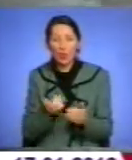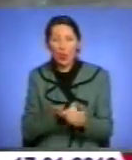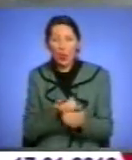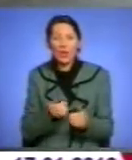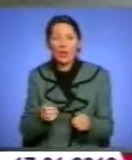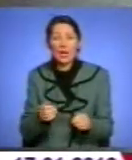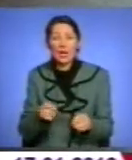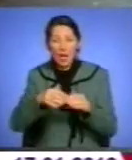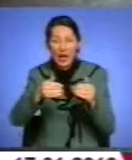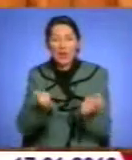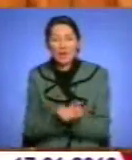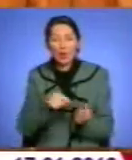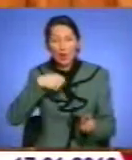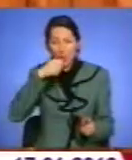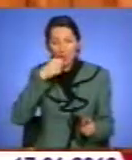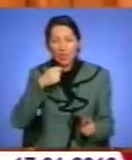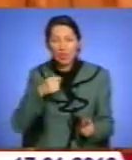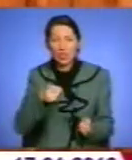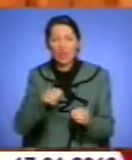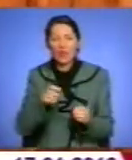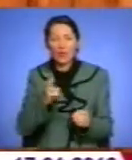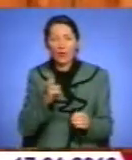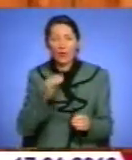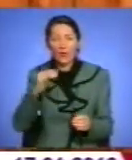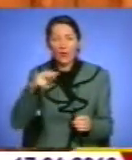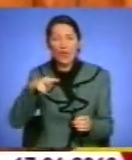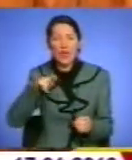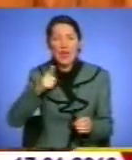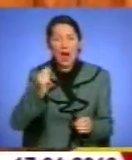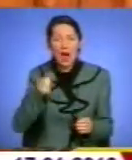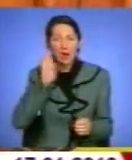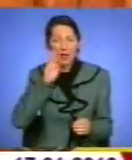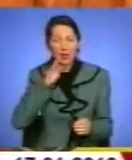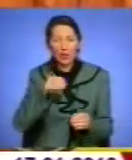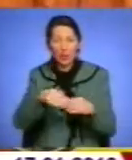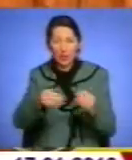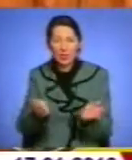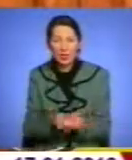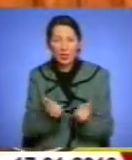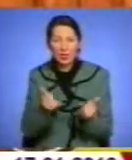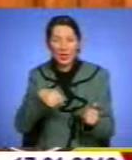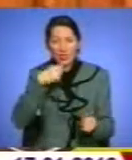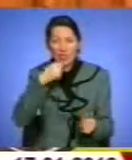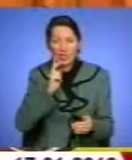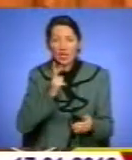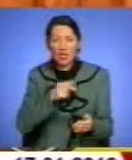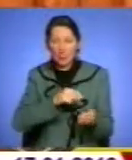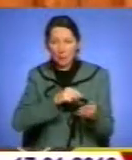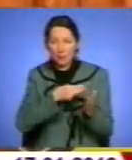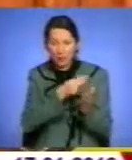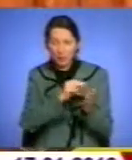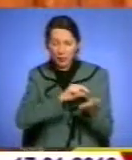воякам ОУН-УПА. Казанок для їжі, який має вигравовано на своїй тельній